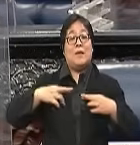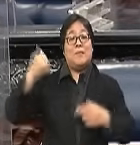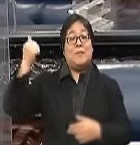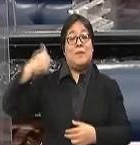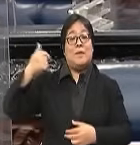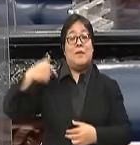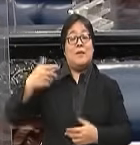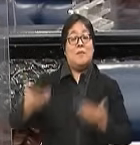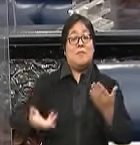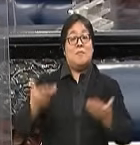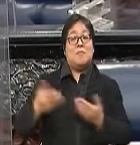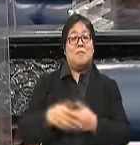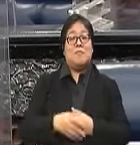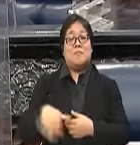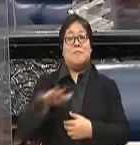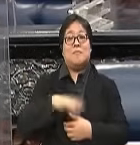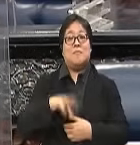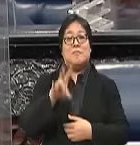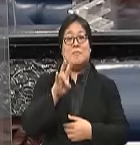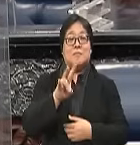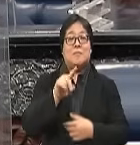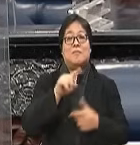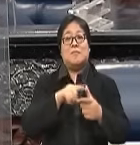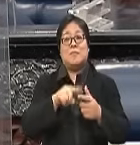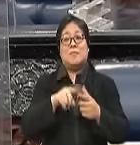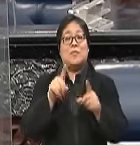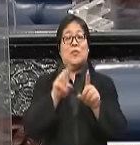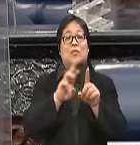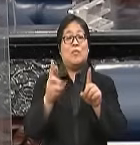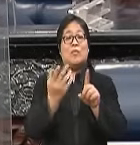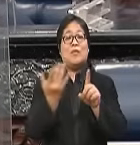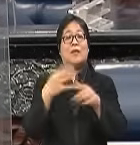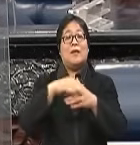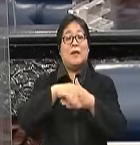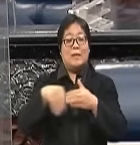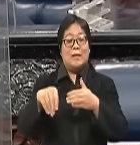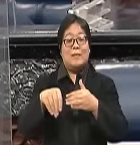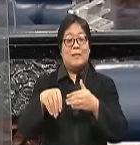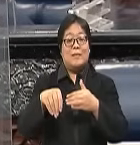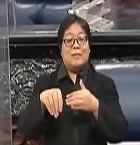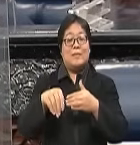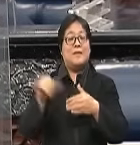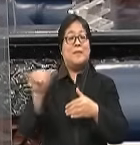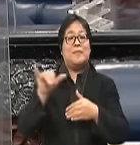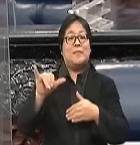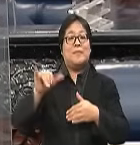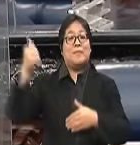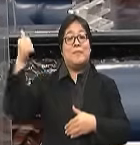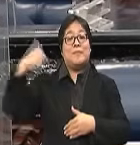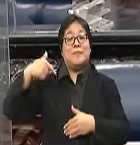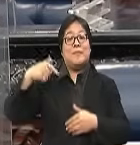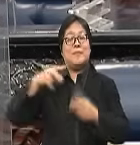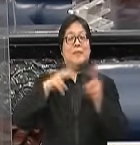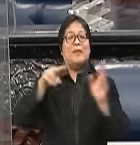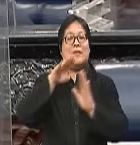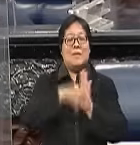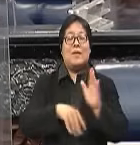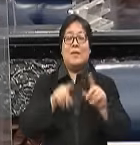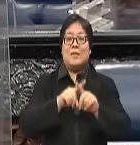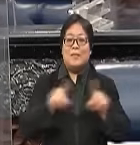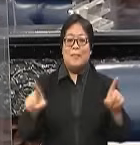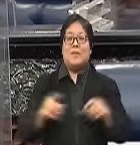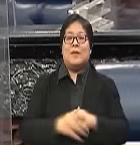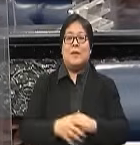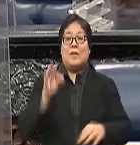dapat mungkin 7/100 apa sih Bu Yeti seperti pencen yang terendah tapi